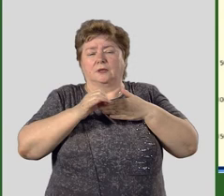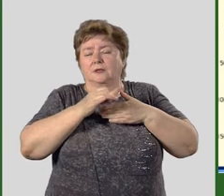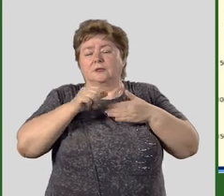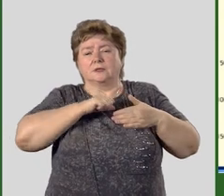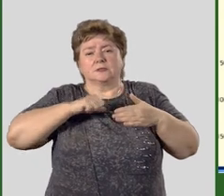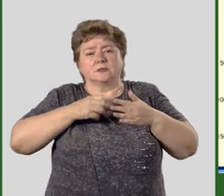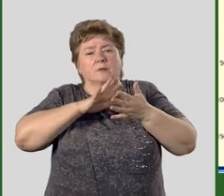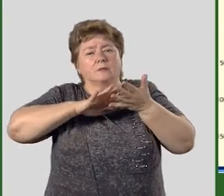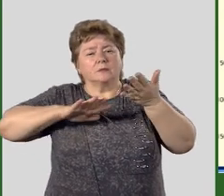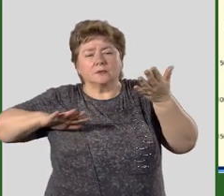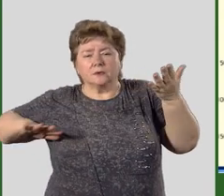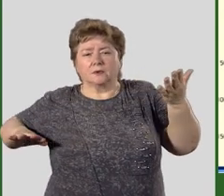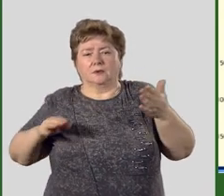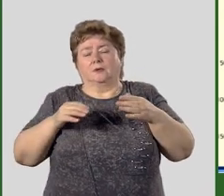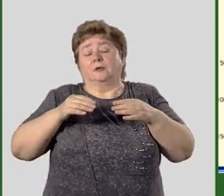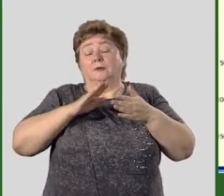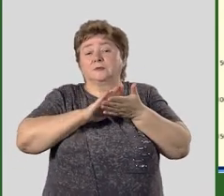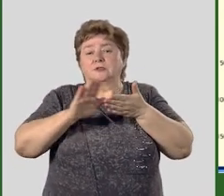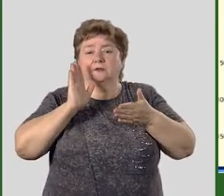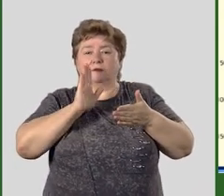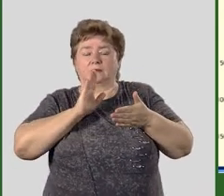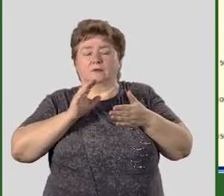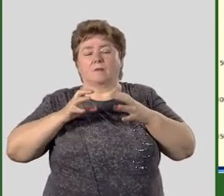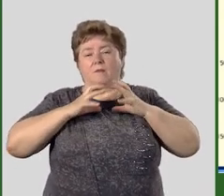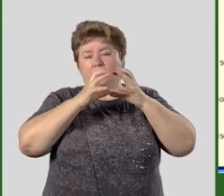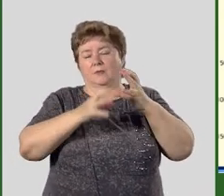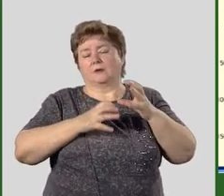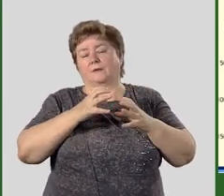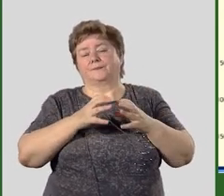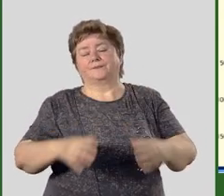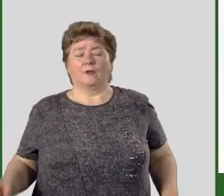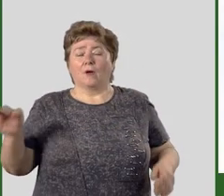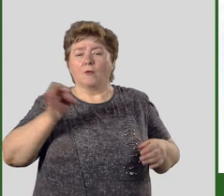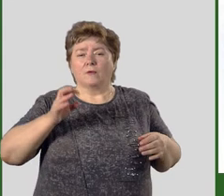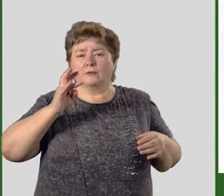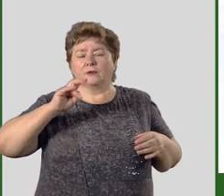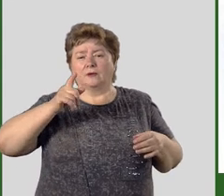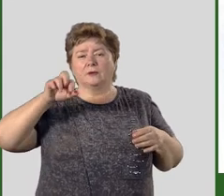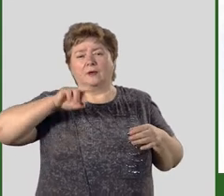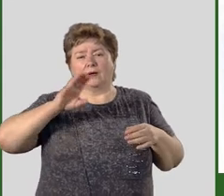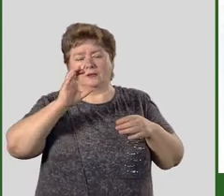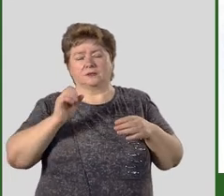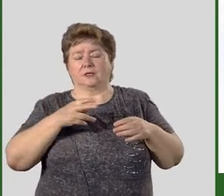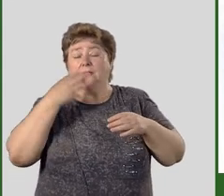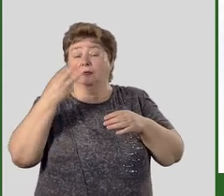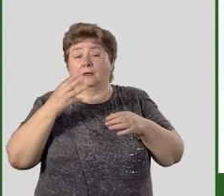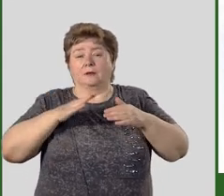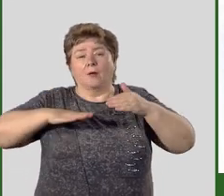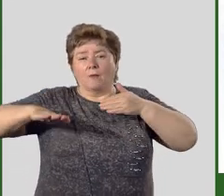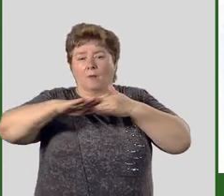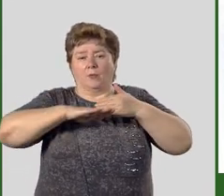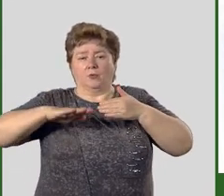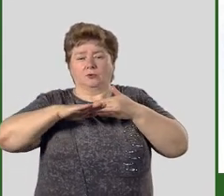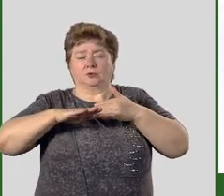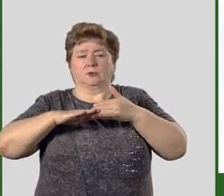и самым длинным пресноводным озером мира. Озеро Ньяса – третье по